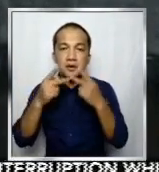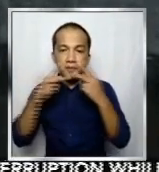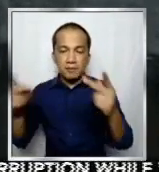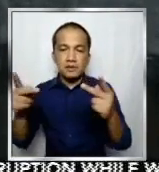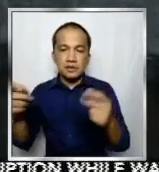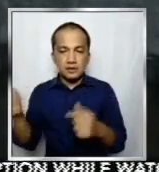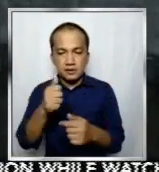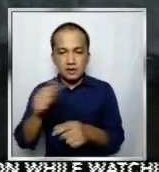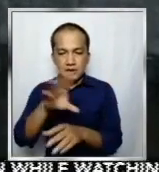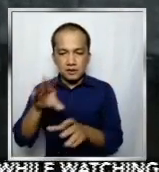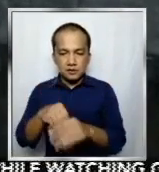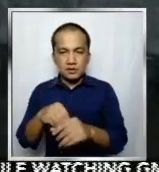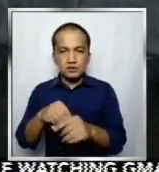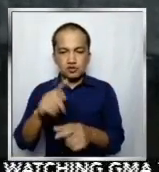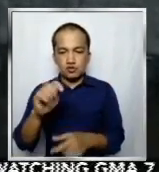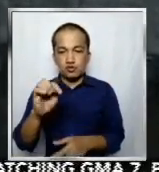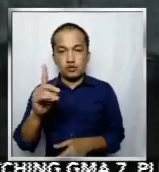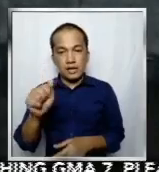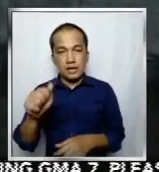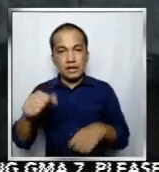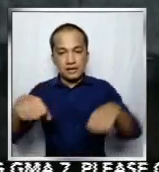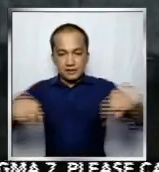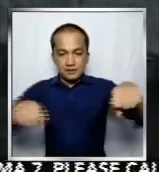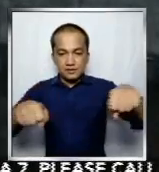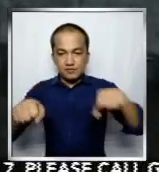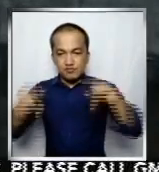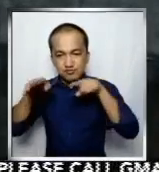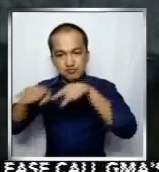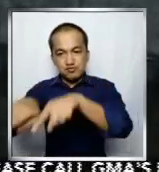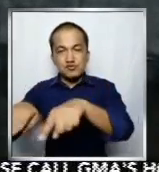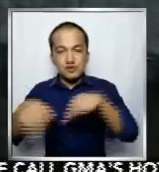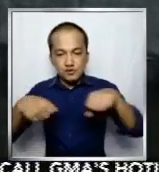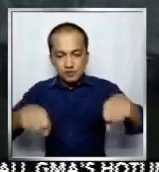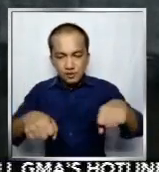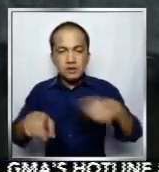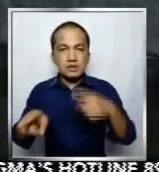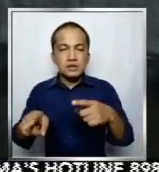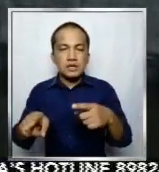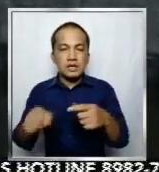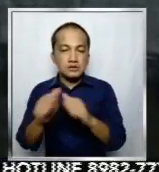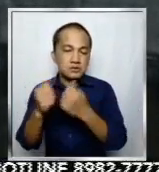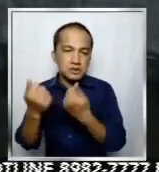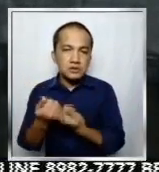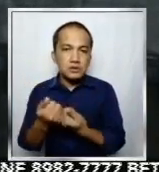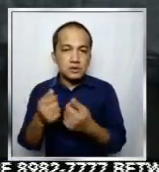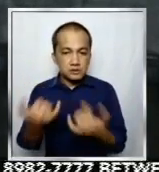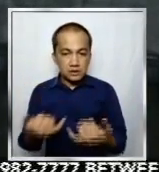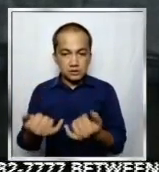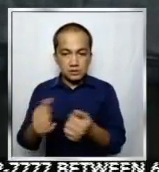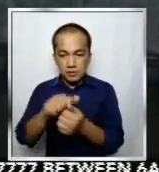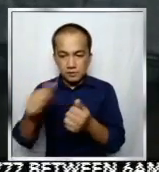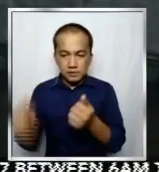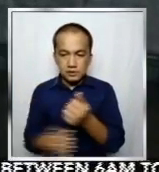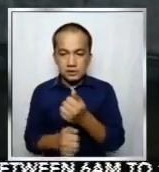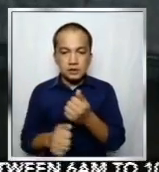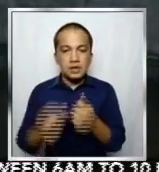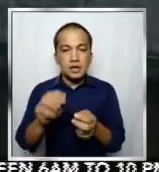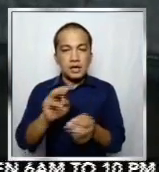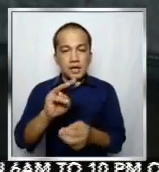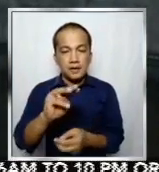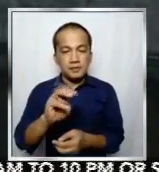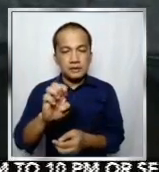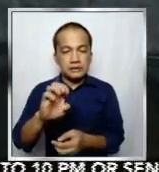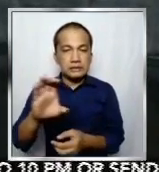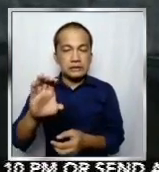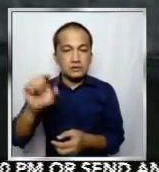mga TODA o Tricycle Operators and Drivers Association. Kaya naman ngayong isa sa ilalim na sa modified enhanced community quarantine ng buong Metro Manila,